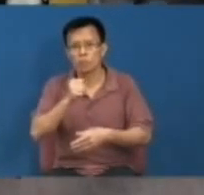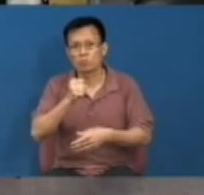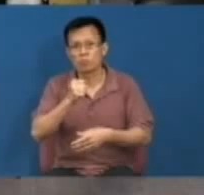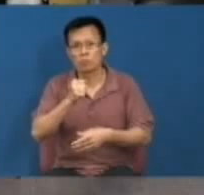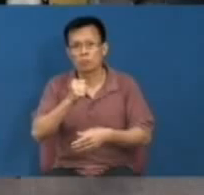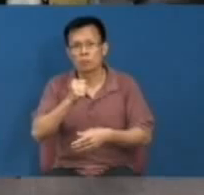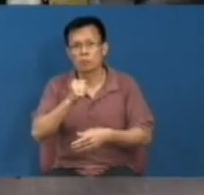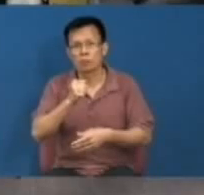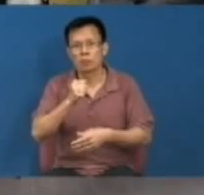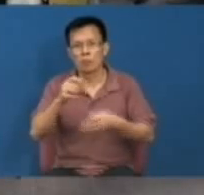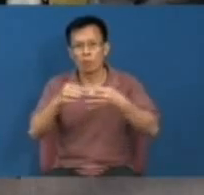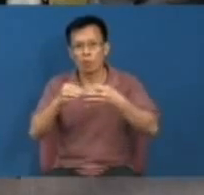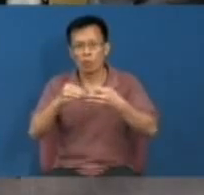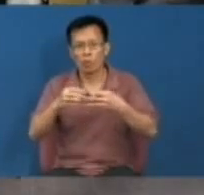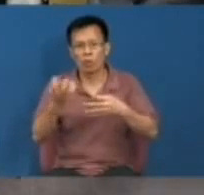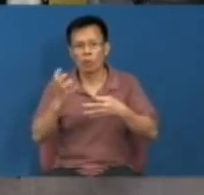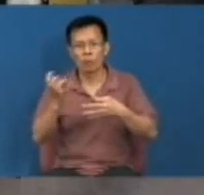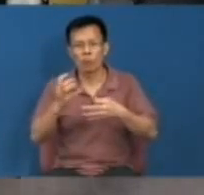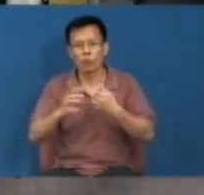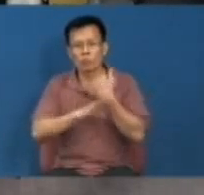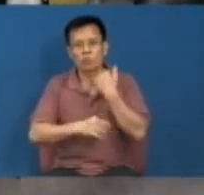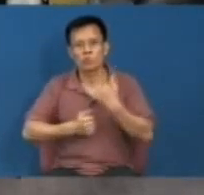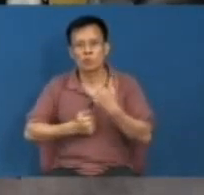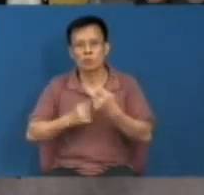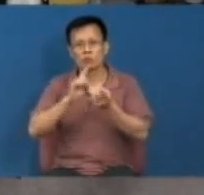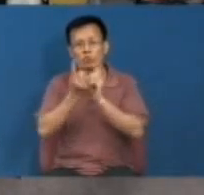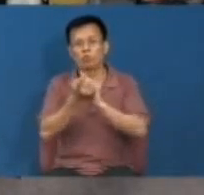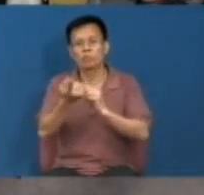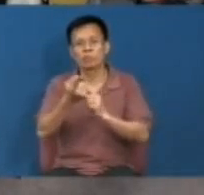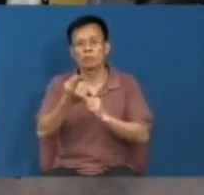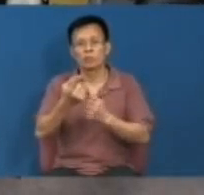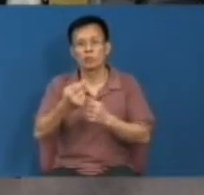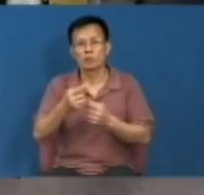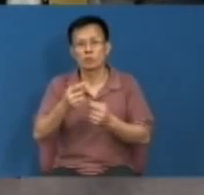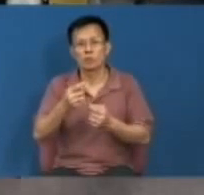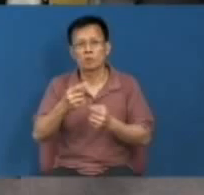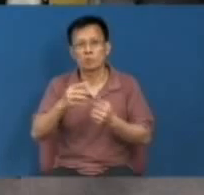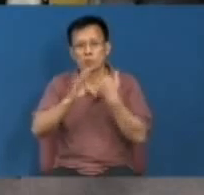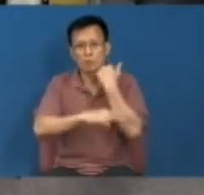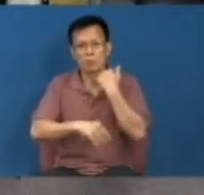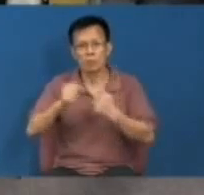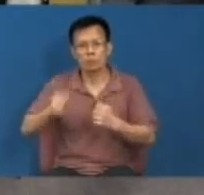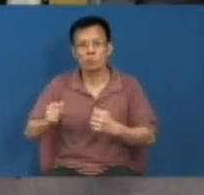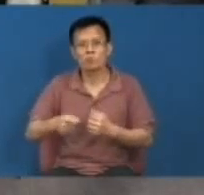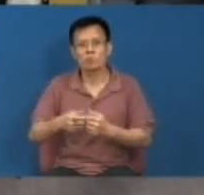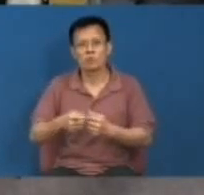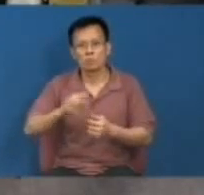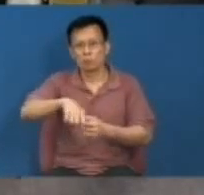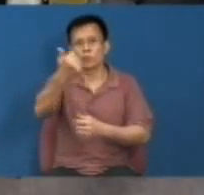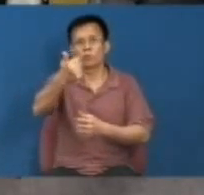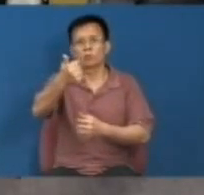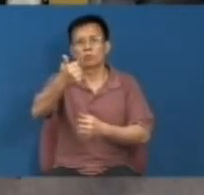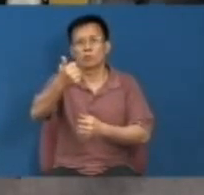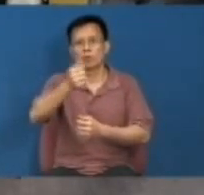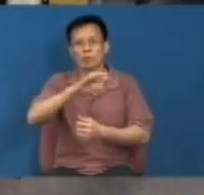噶。法律知多啲，佢咪代表嗰位先生去打官司贏咗。即係唔可以純粹係政府